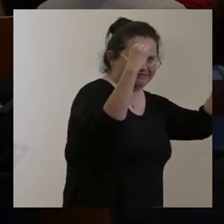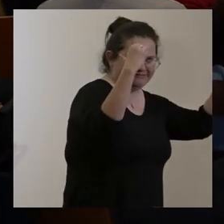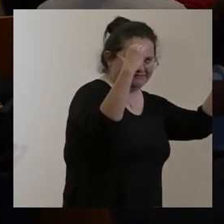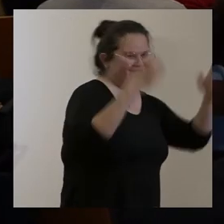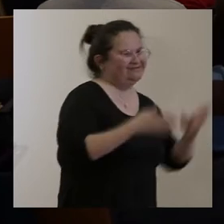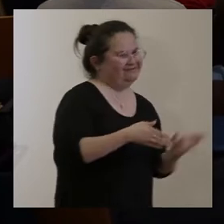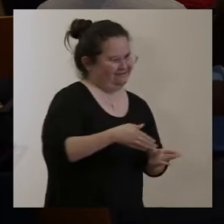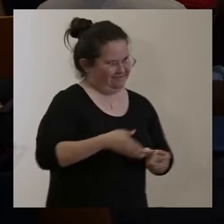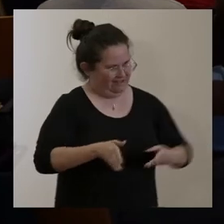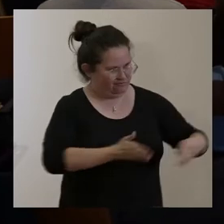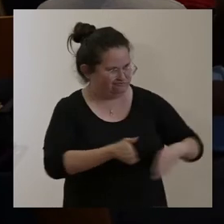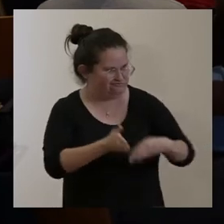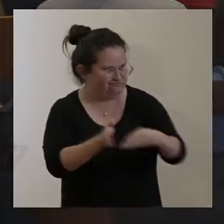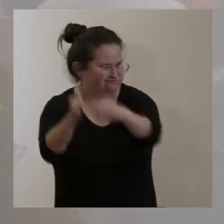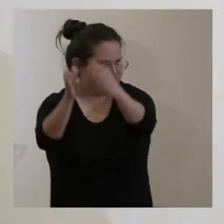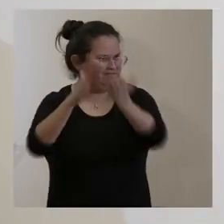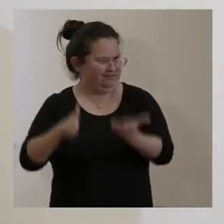français.